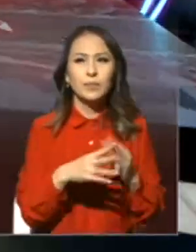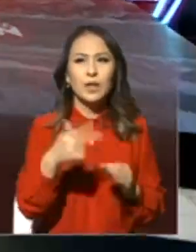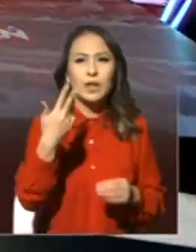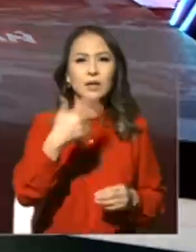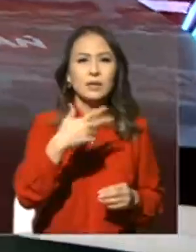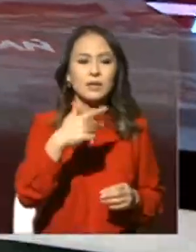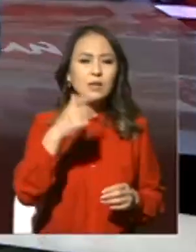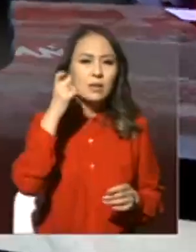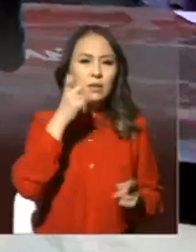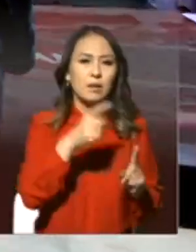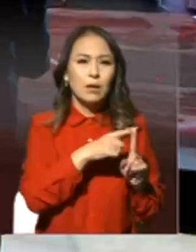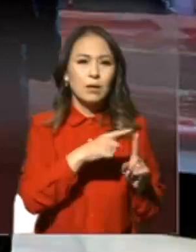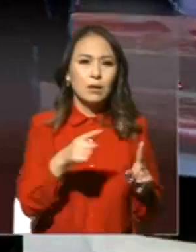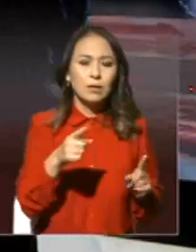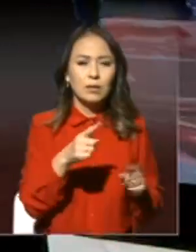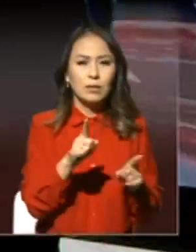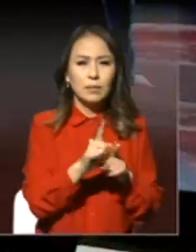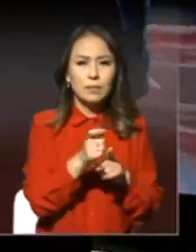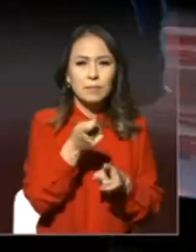қалай 70% орындамақпыз?